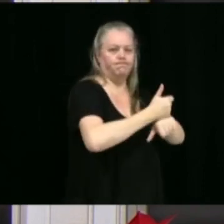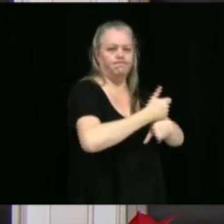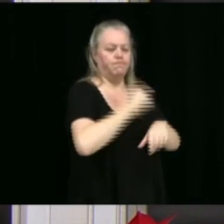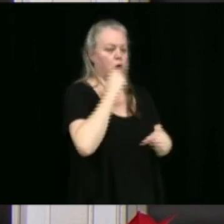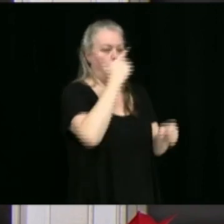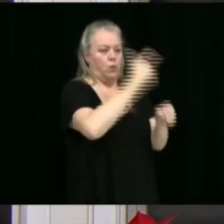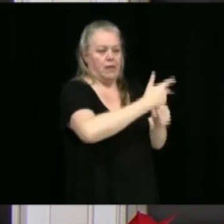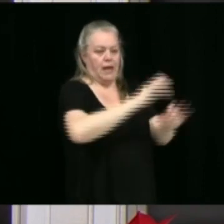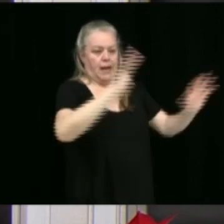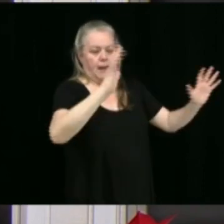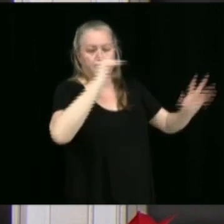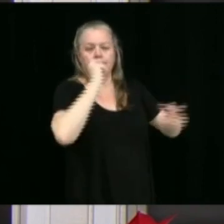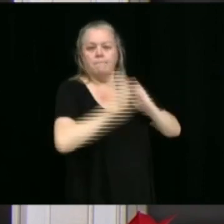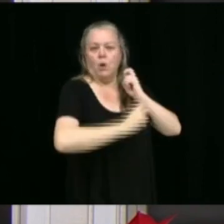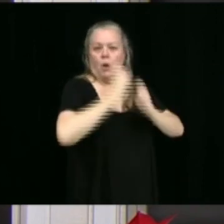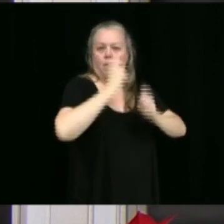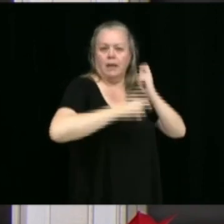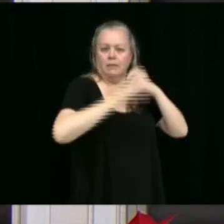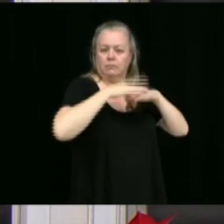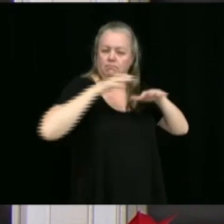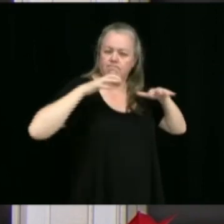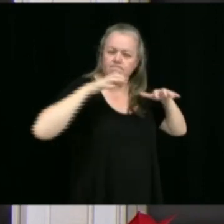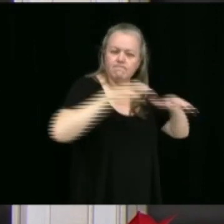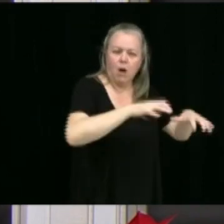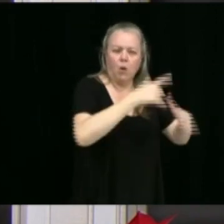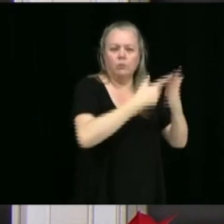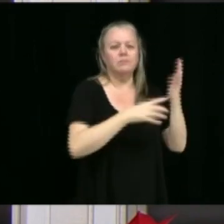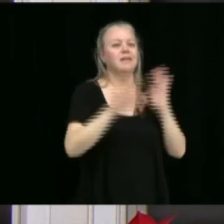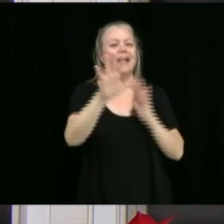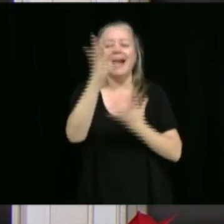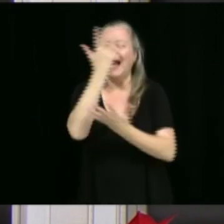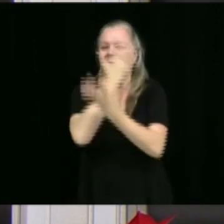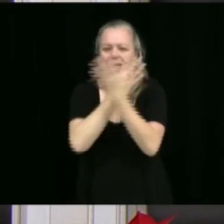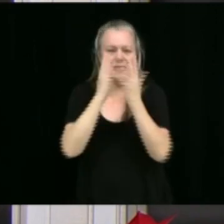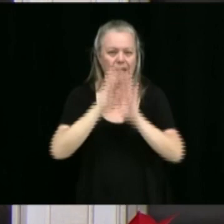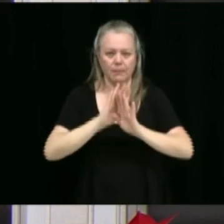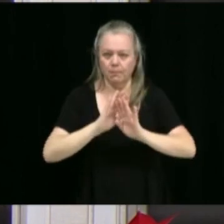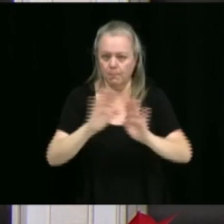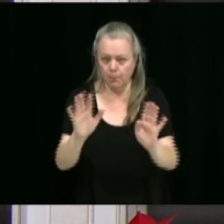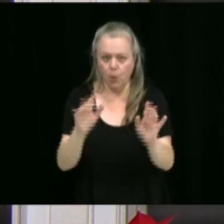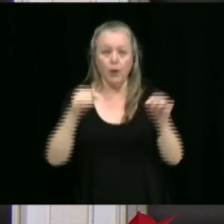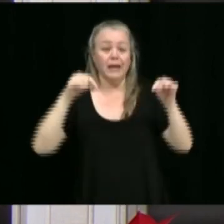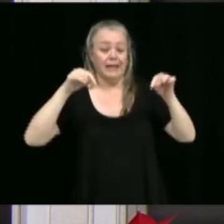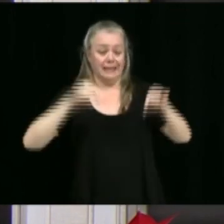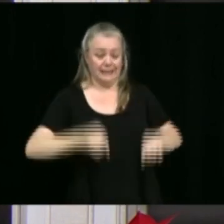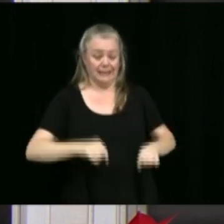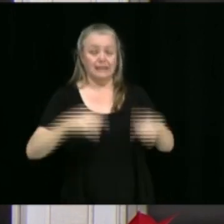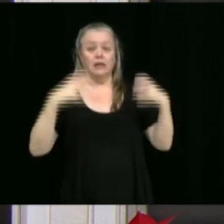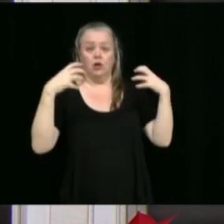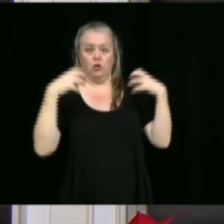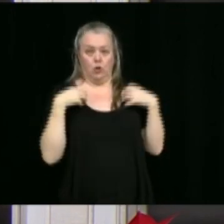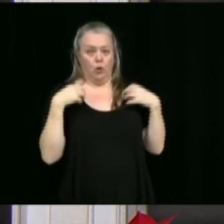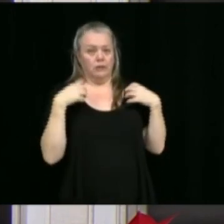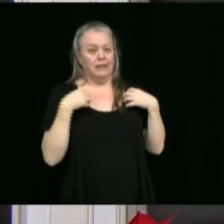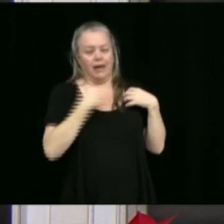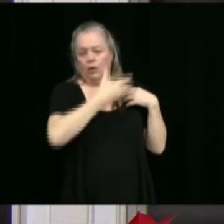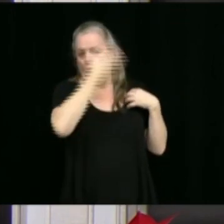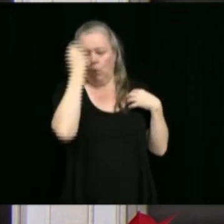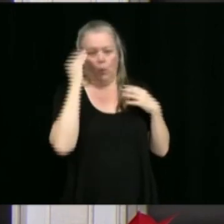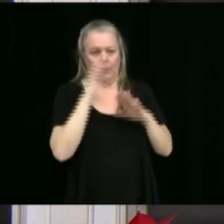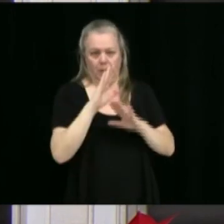à nos commerces, soyez rassurés, c'est une priorité de l'ensemble du conseil et de moi-même qu'au cours